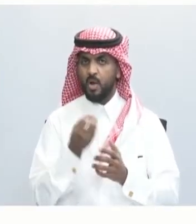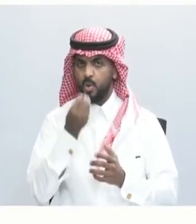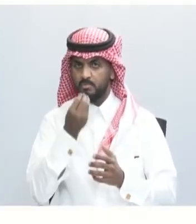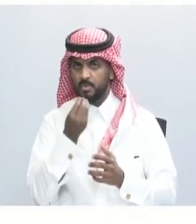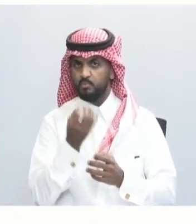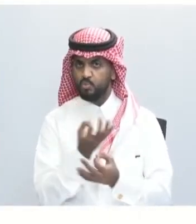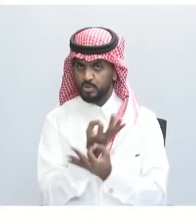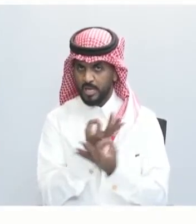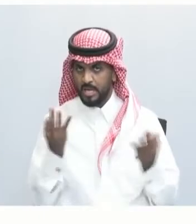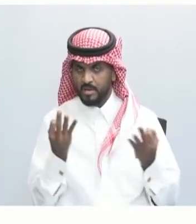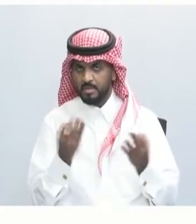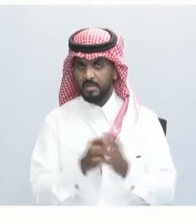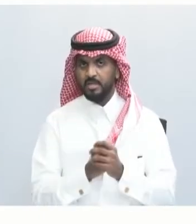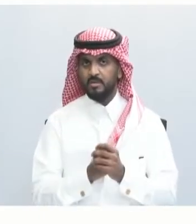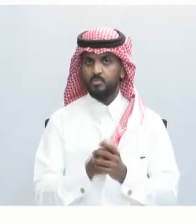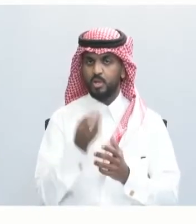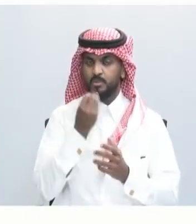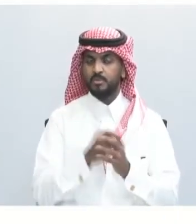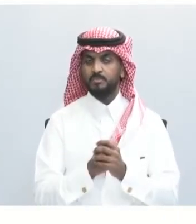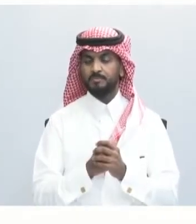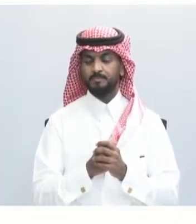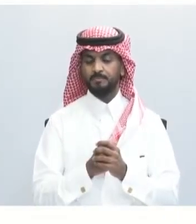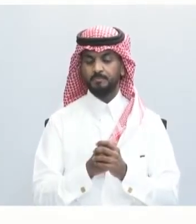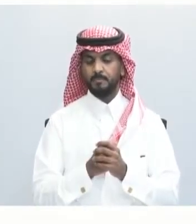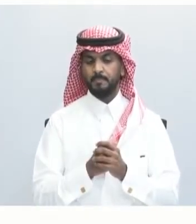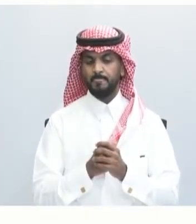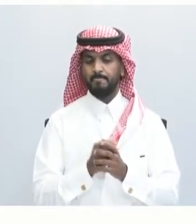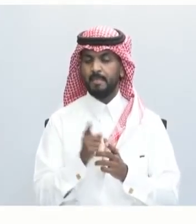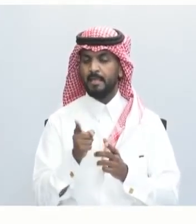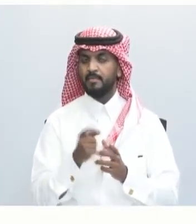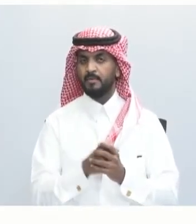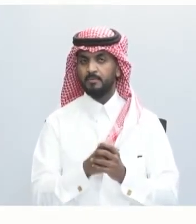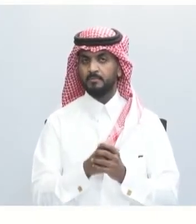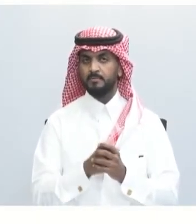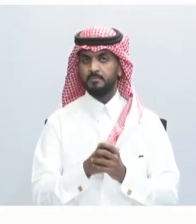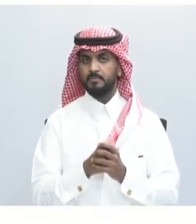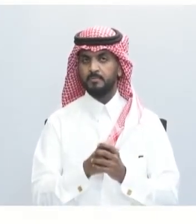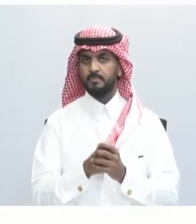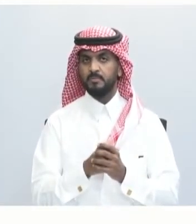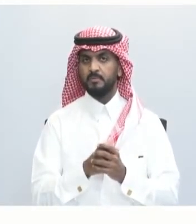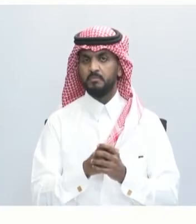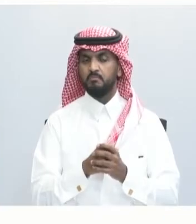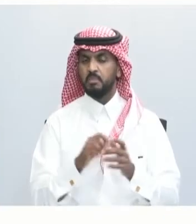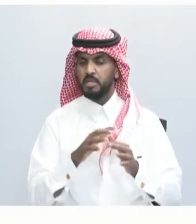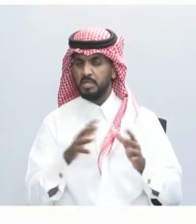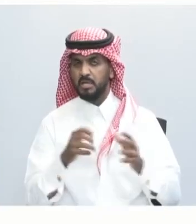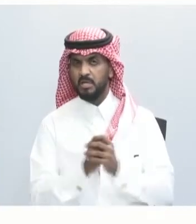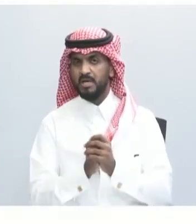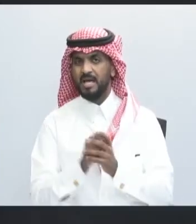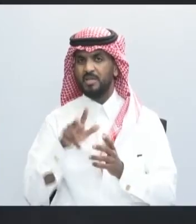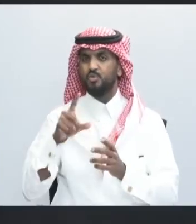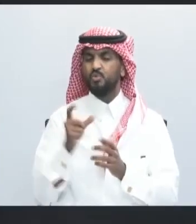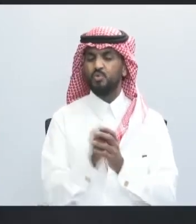غنيه بالمواد الغذائيه المناسبه اما هذا مليئه بي الدهون